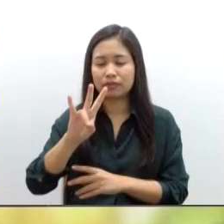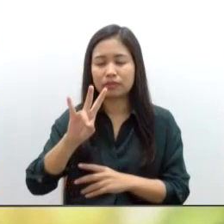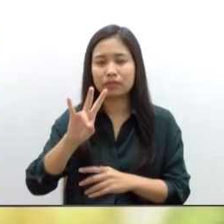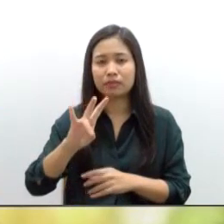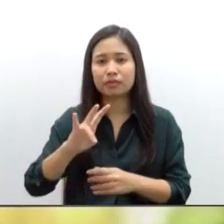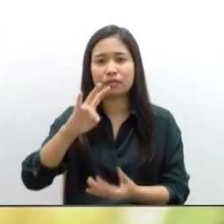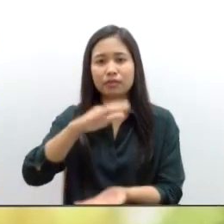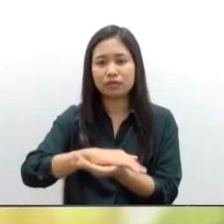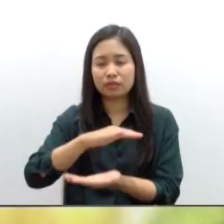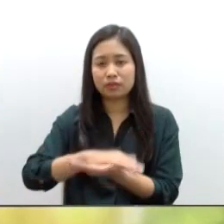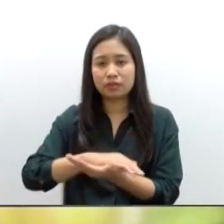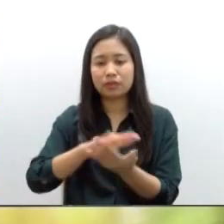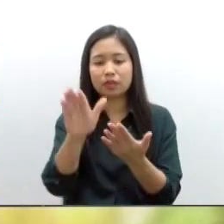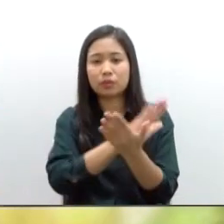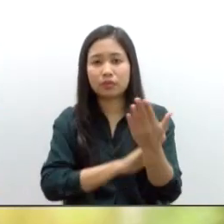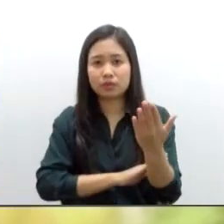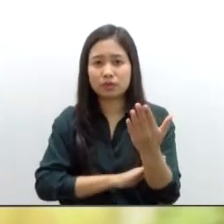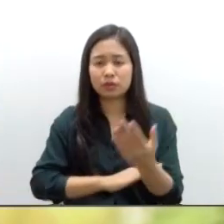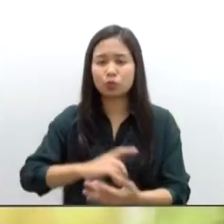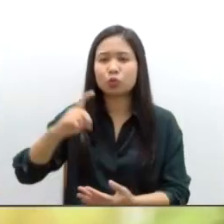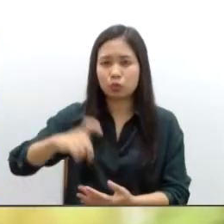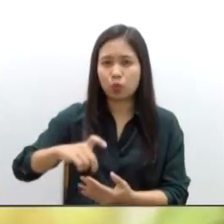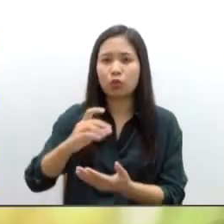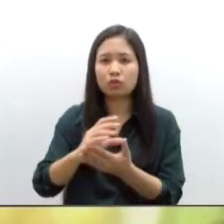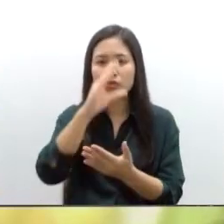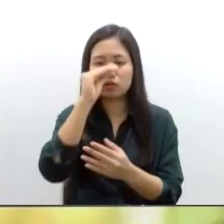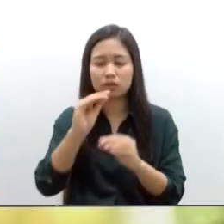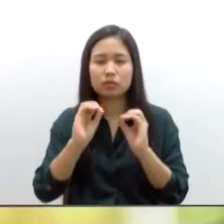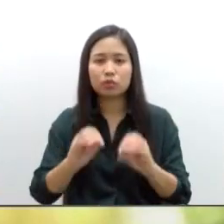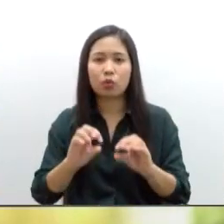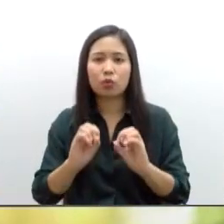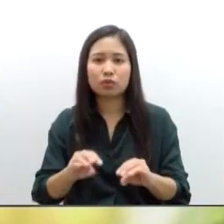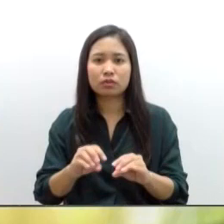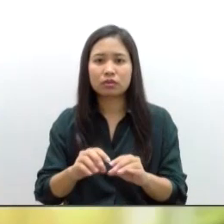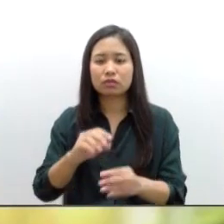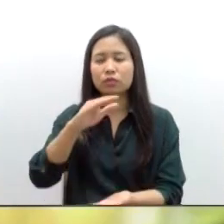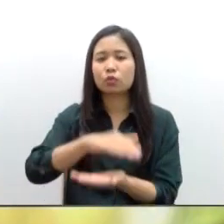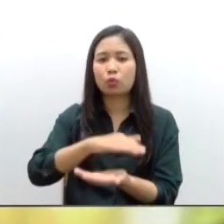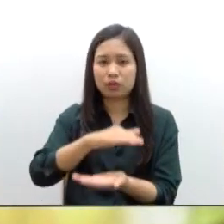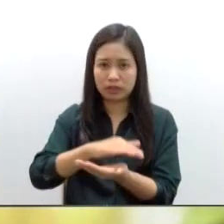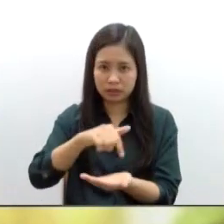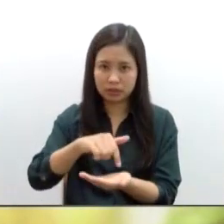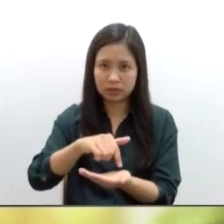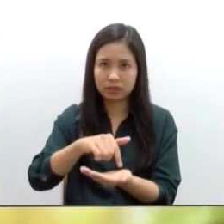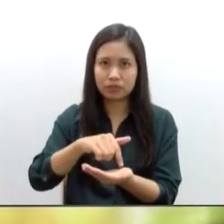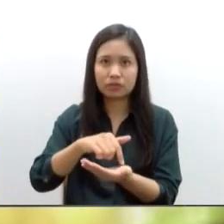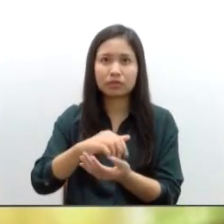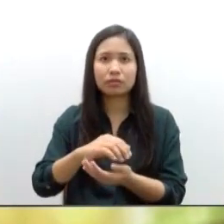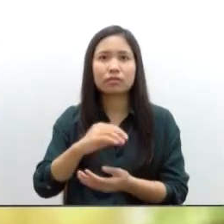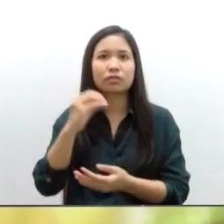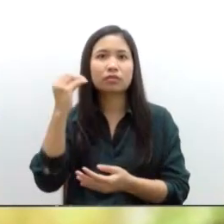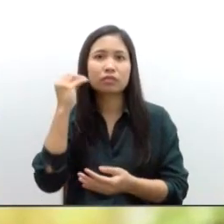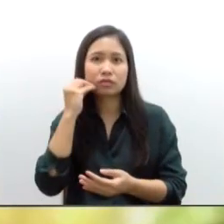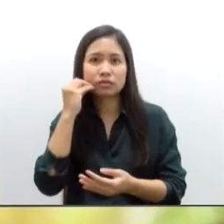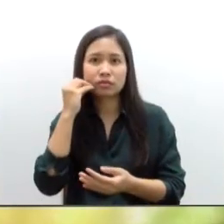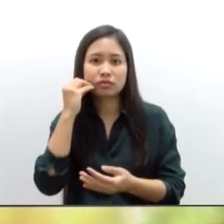โรงเรียนทั่วทั้งประเทศต้องทำการเรียนการสอนส่วนจะทำที่โรงเรียนทำที่บ้าน